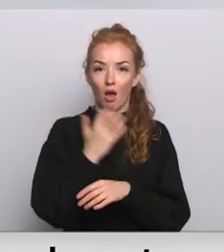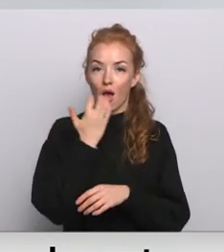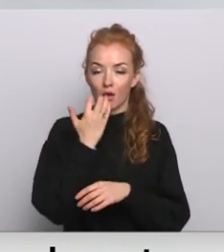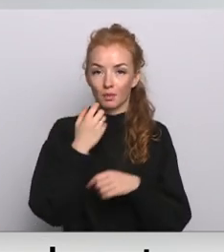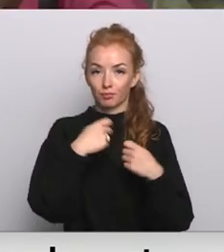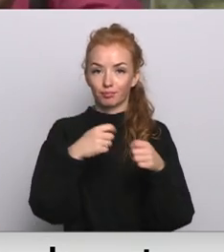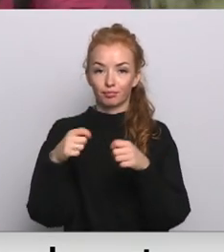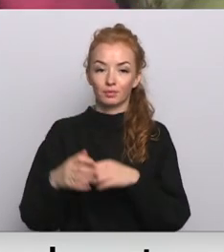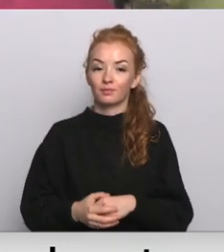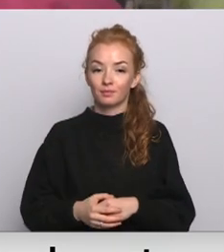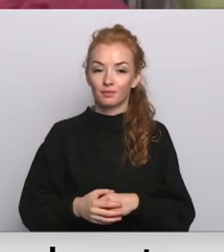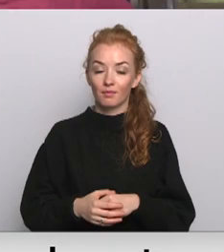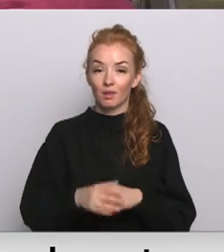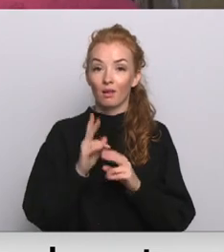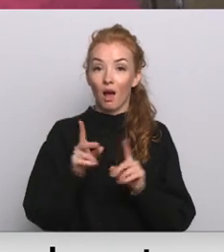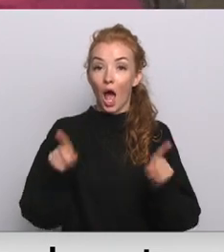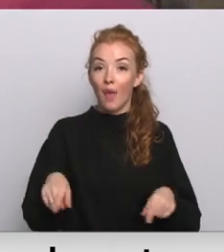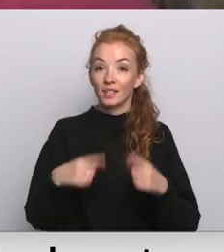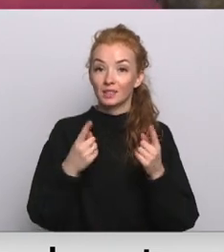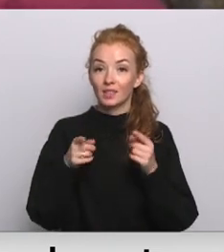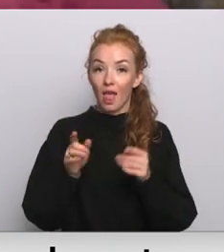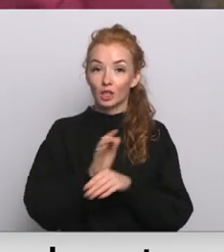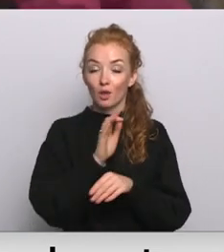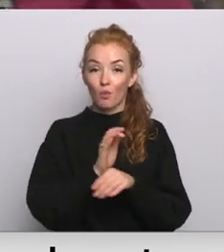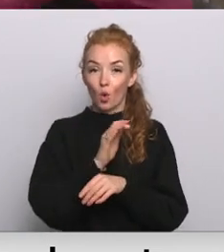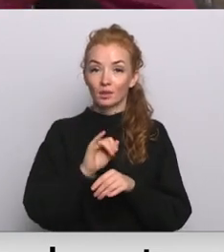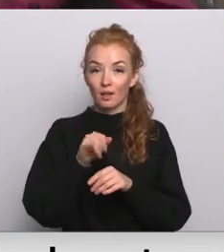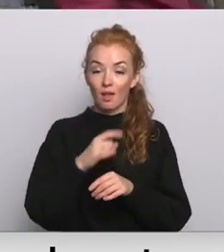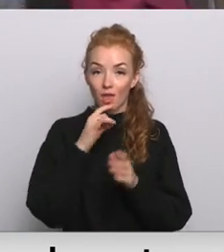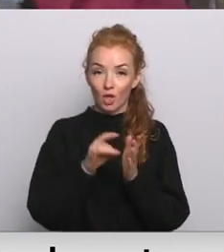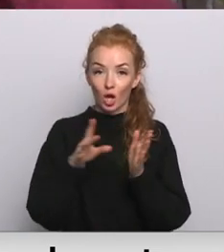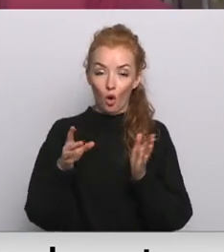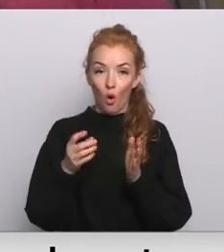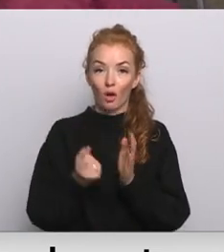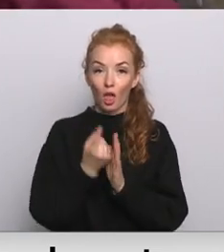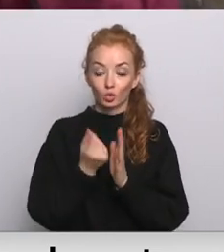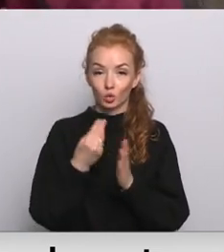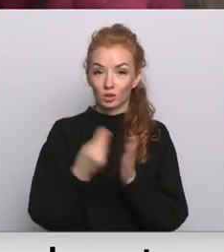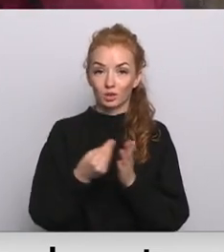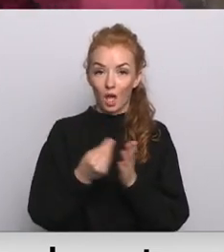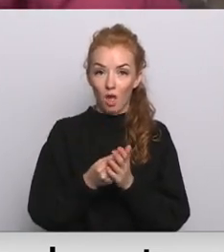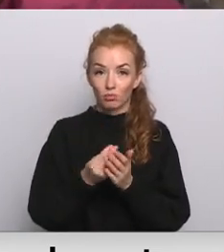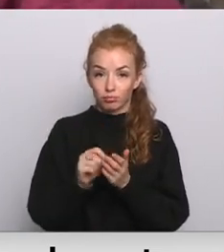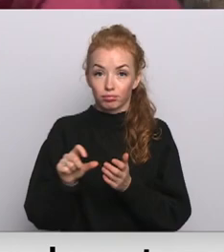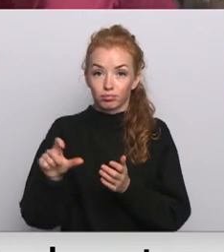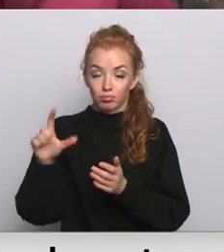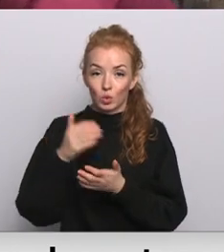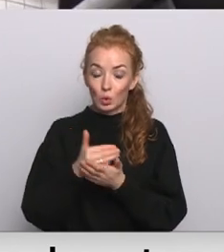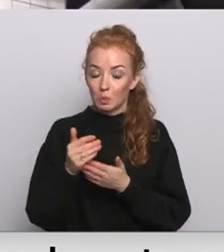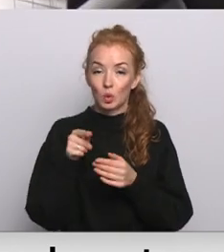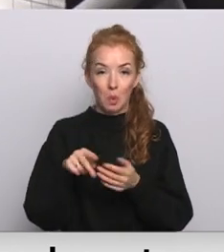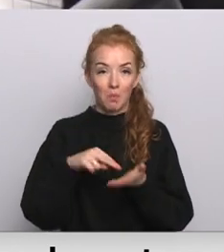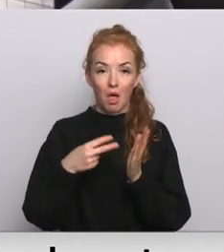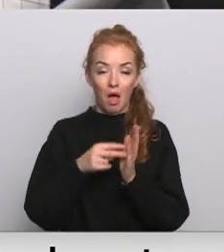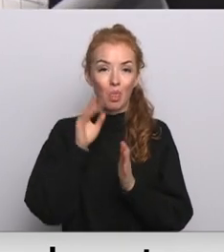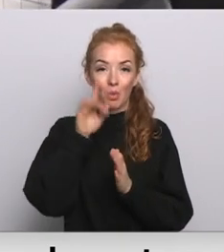ārvalstīs. Kā attīstīsies eksporta tirgus, ja energoresursu cenu kāpums neapstāsies, gan esot grūti